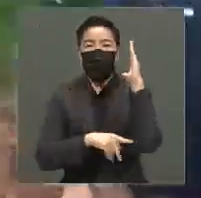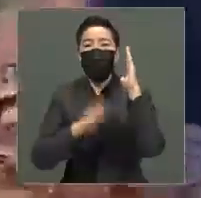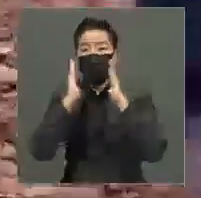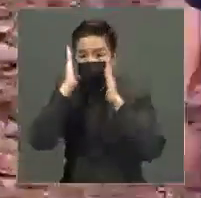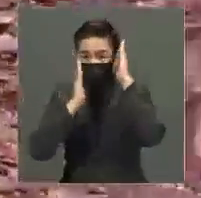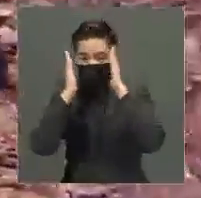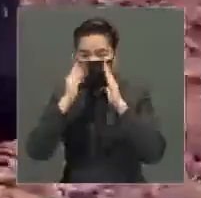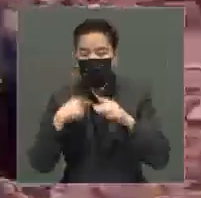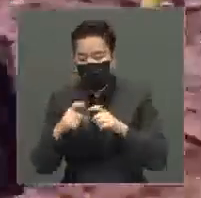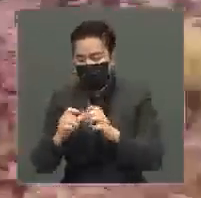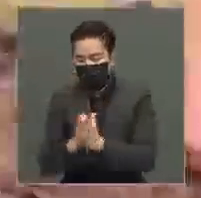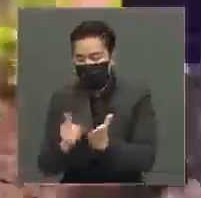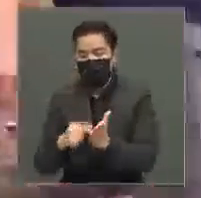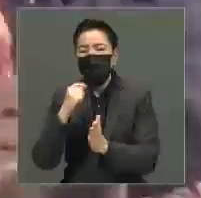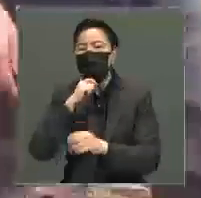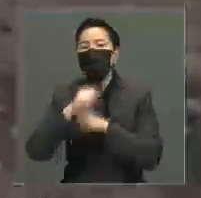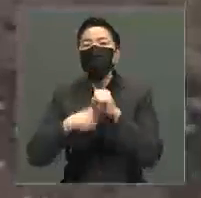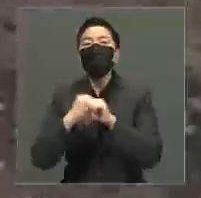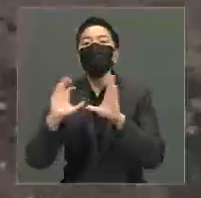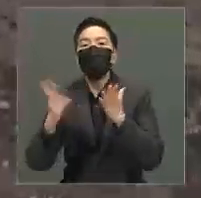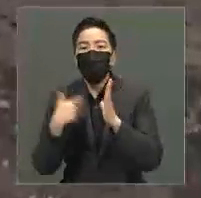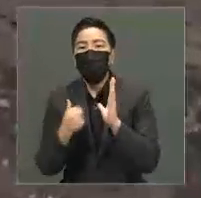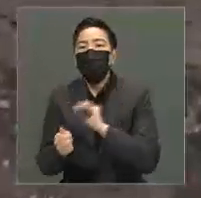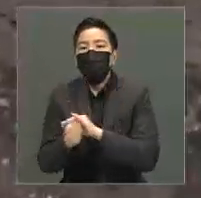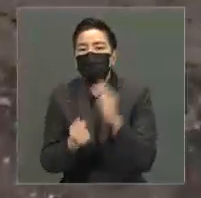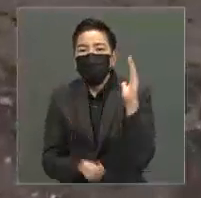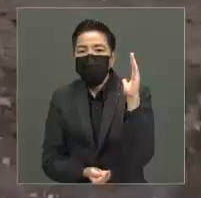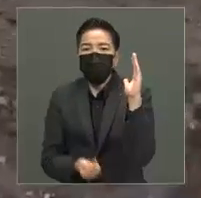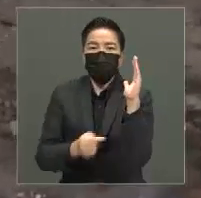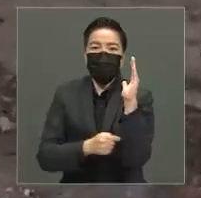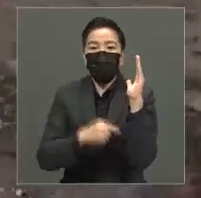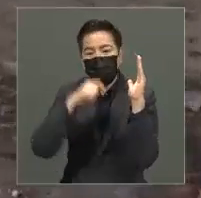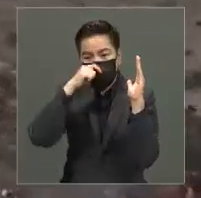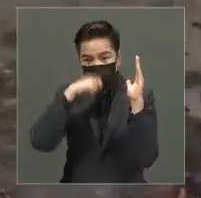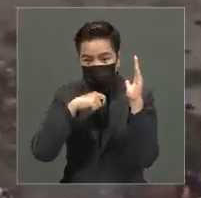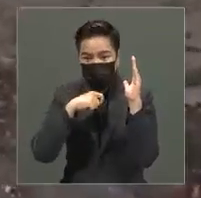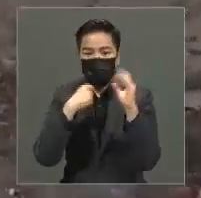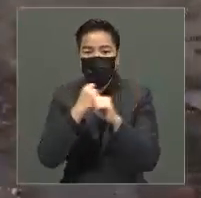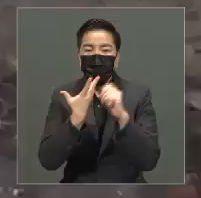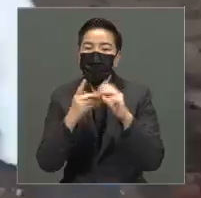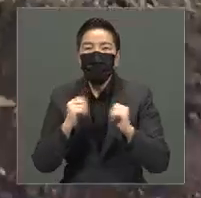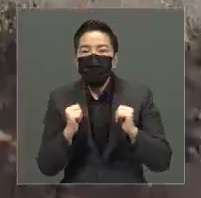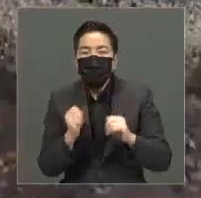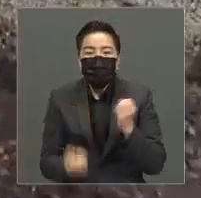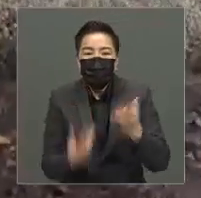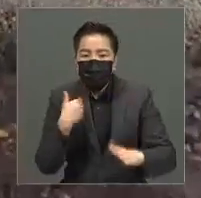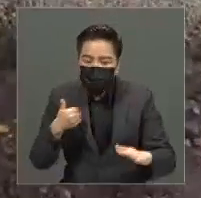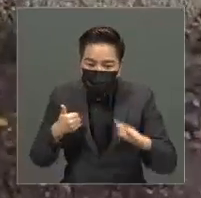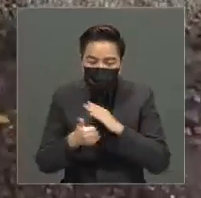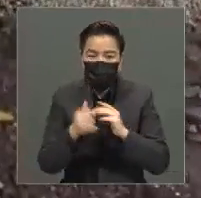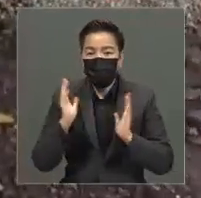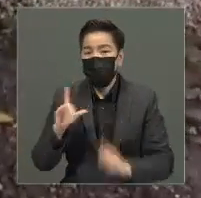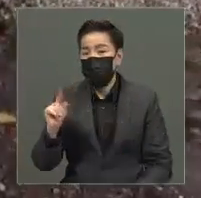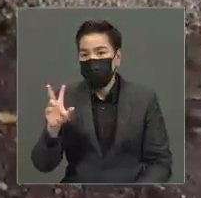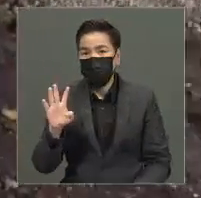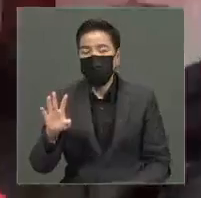ซียแต่ว่าพาสปอร์ตนั้นหมดอายุแล้วเลยลักลอบผ่านเข้ามาทางพรมแดนของไทยตามช่องทางธรรมชาติ24